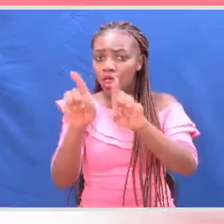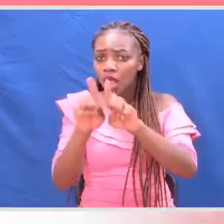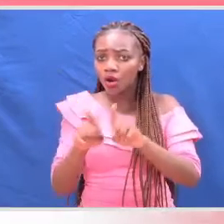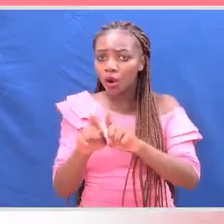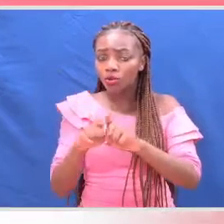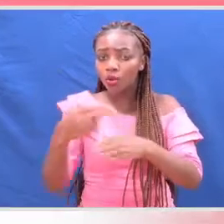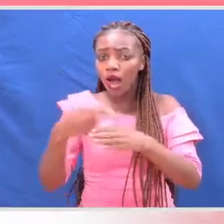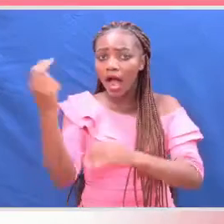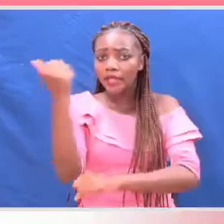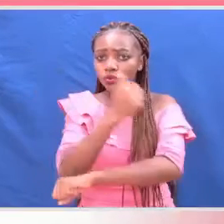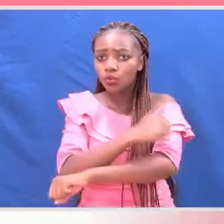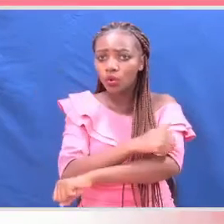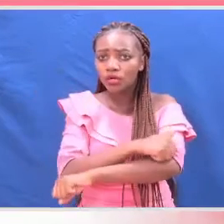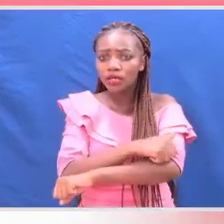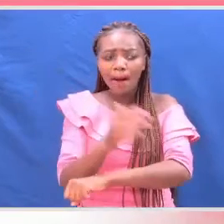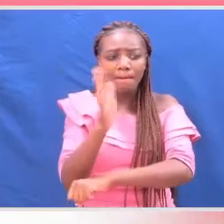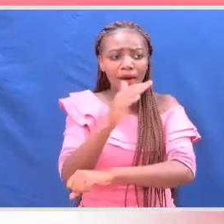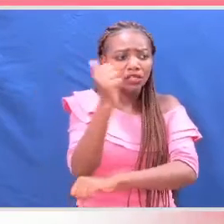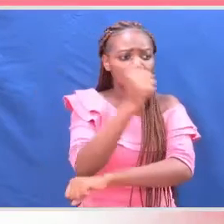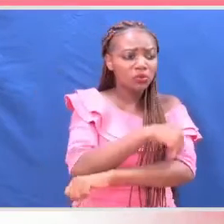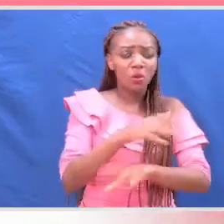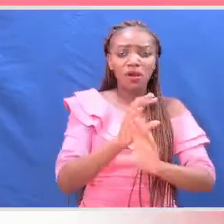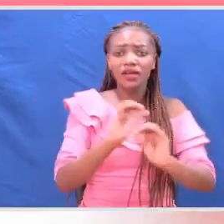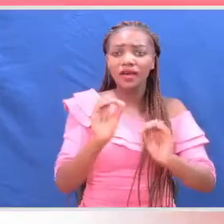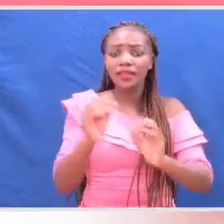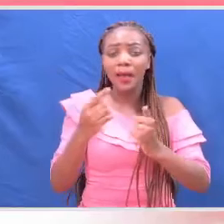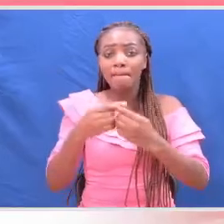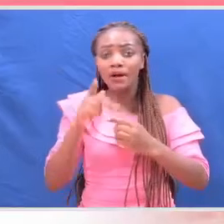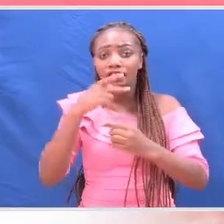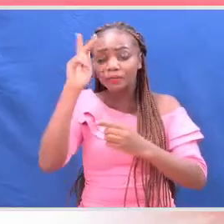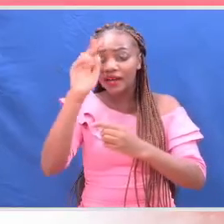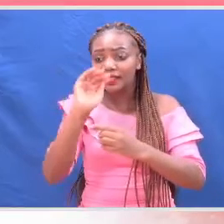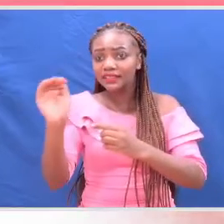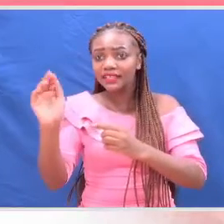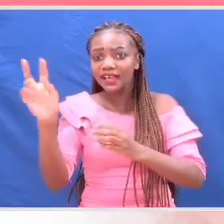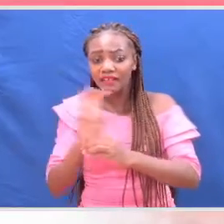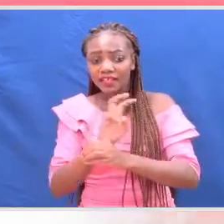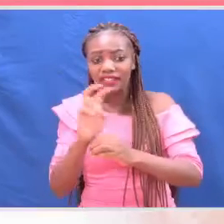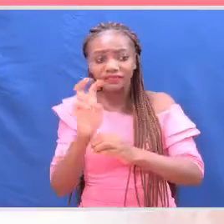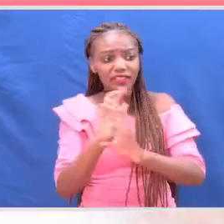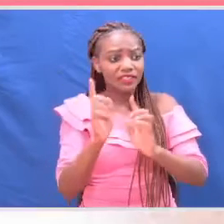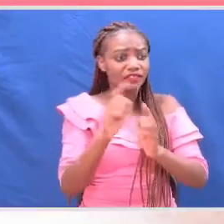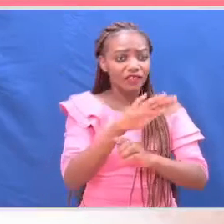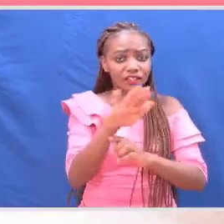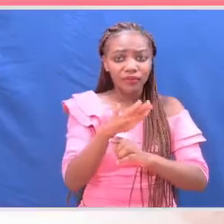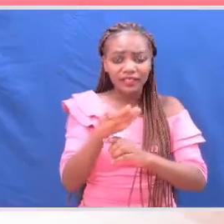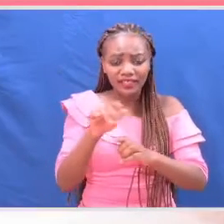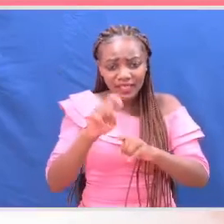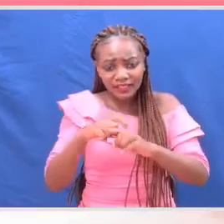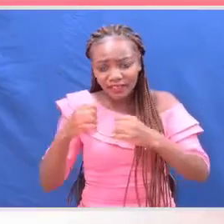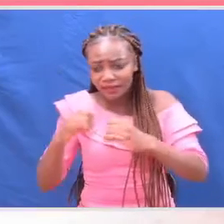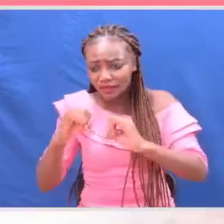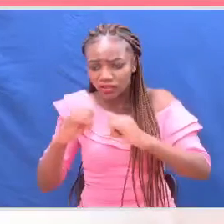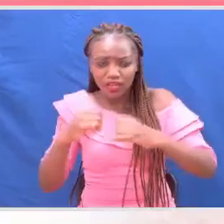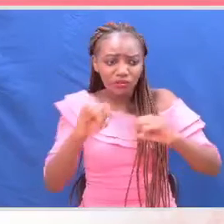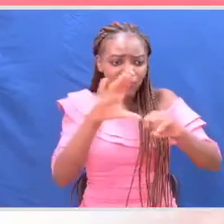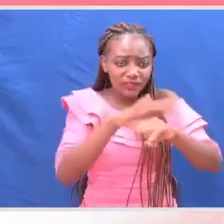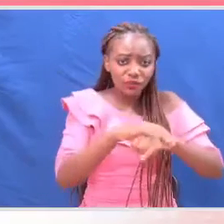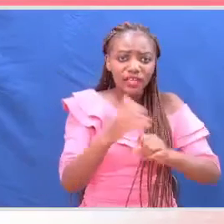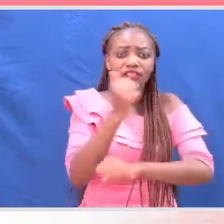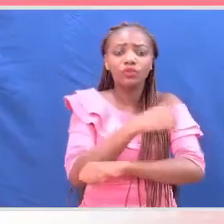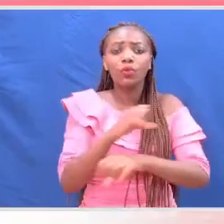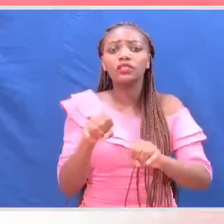za sekondari hawajarejea shuleni licha ya wazazi wao kuzuru maeneo tofauti katika juhudi za kuwatafutia